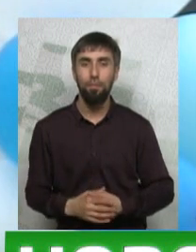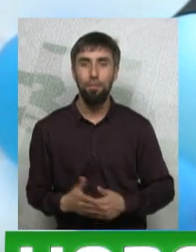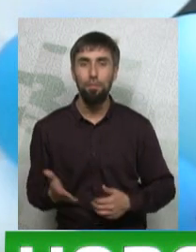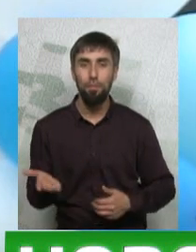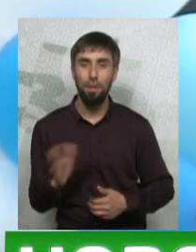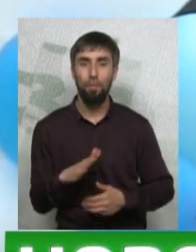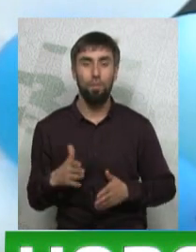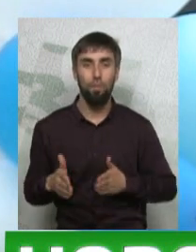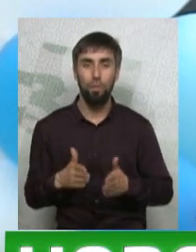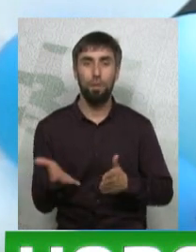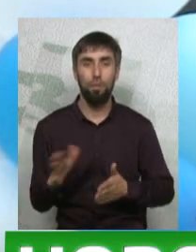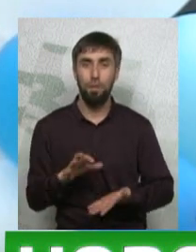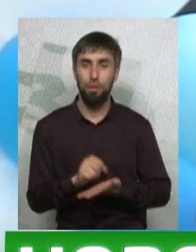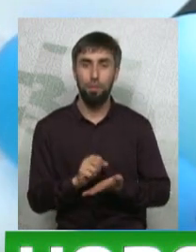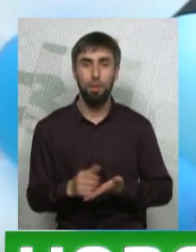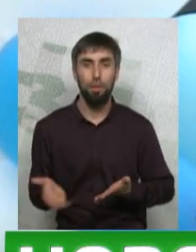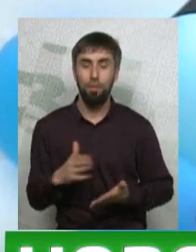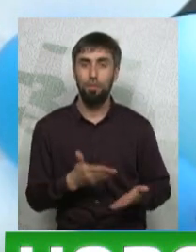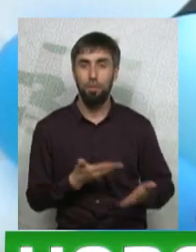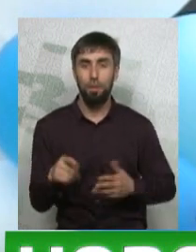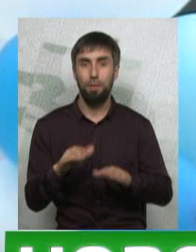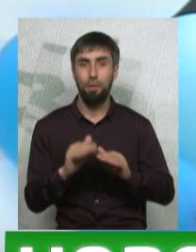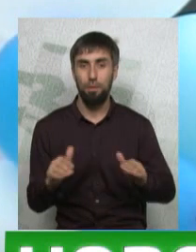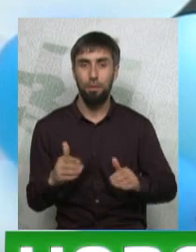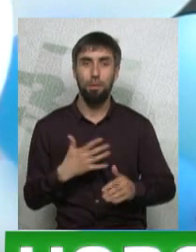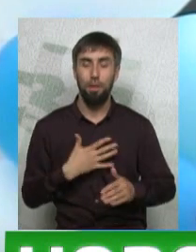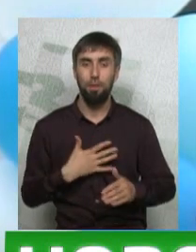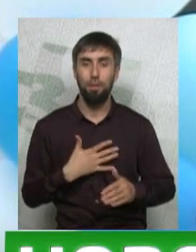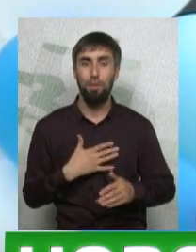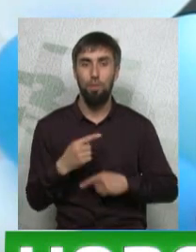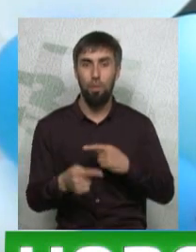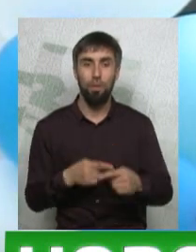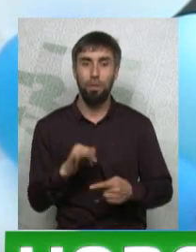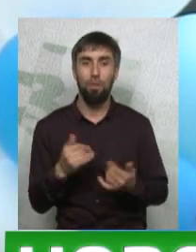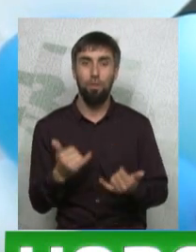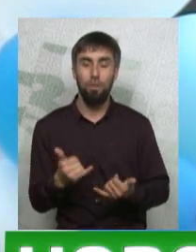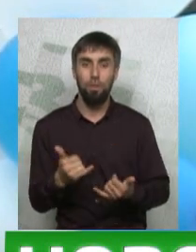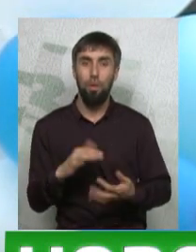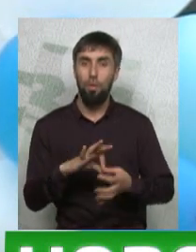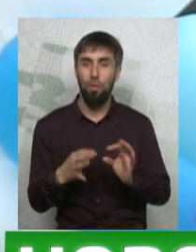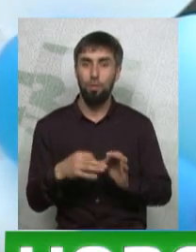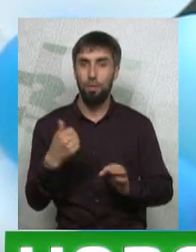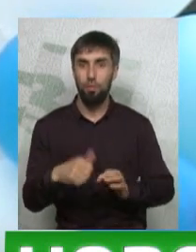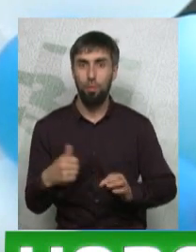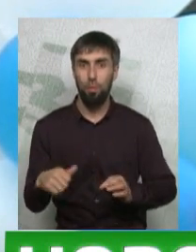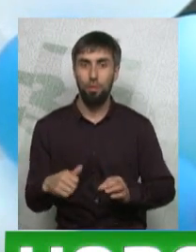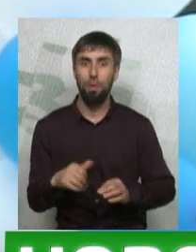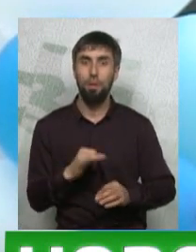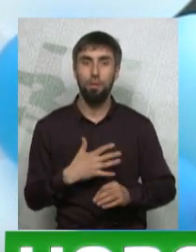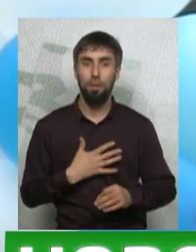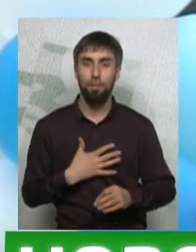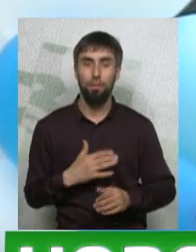Давайте в путь, давайте заниматься, давайте привлекать сюда детей, наше поколение. И сегодня вот олимпийские чемпионы и